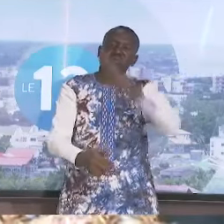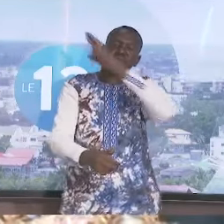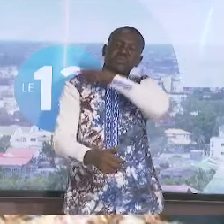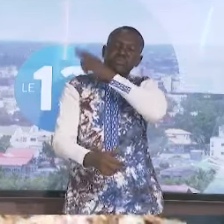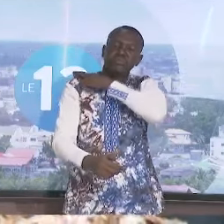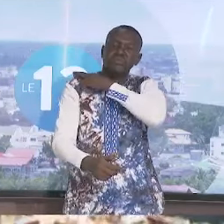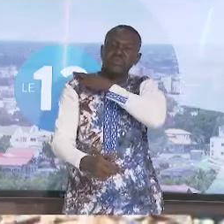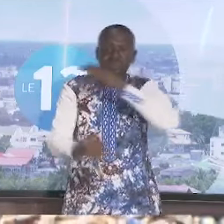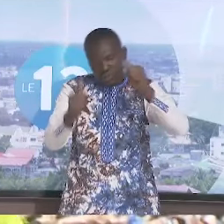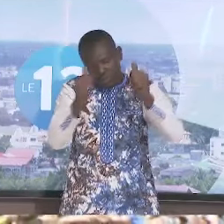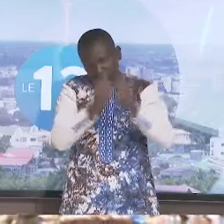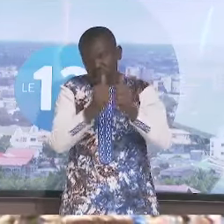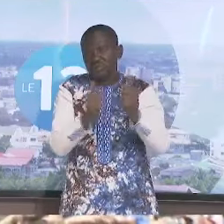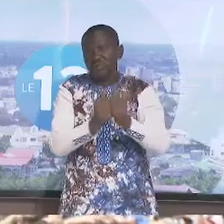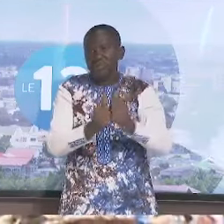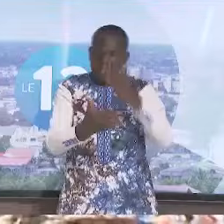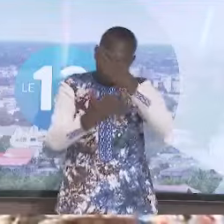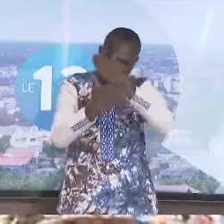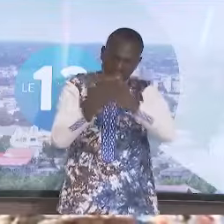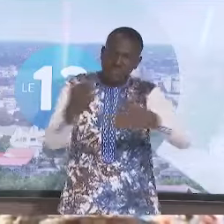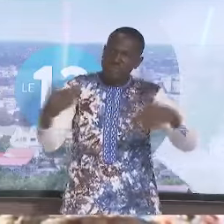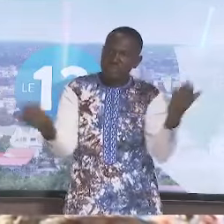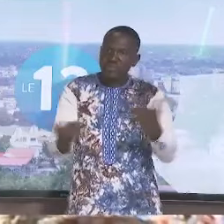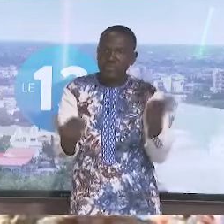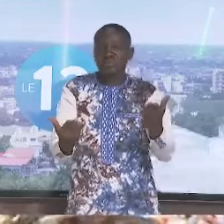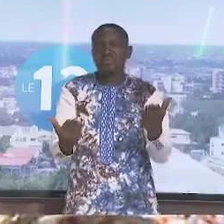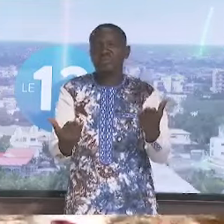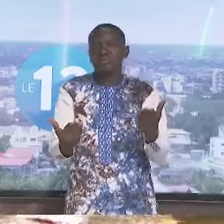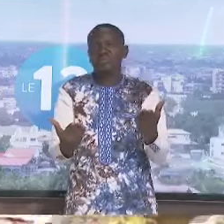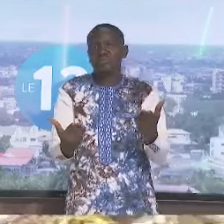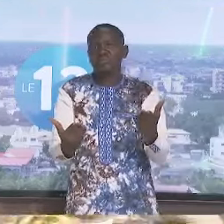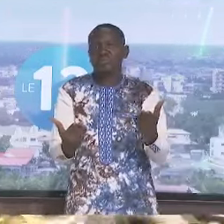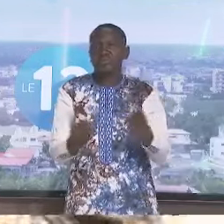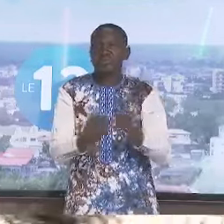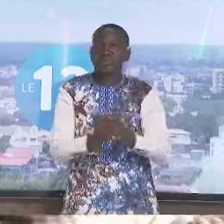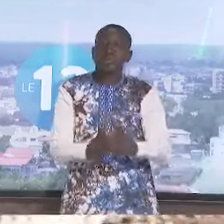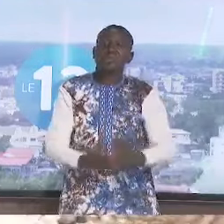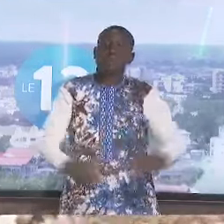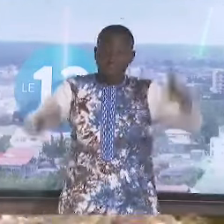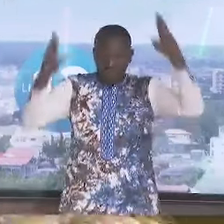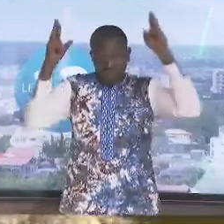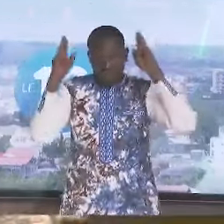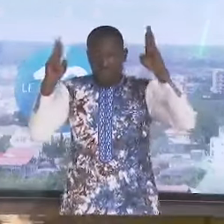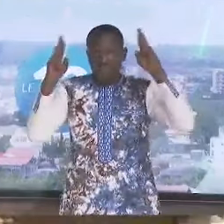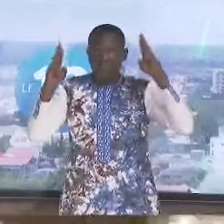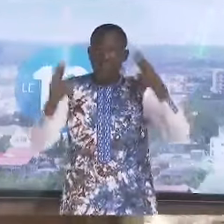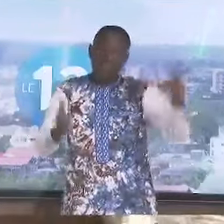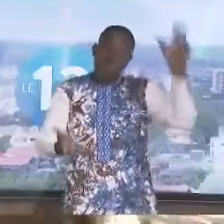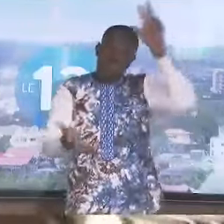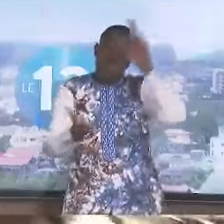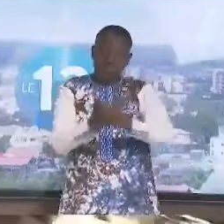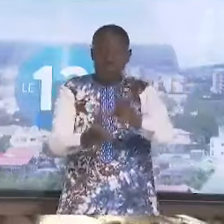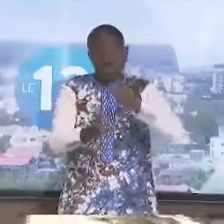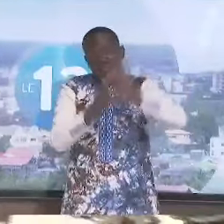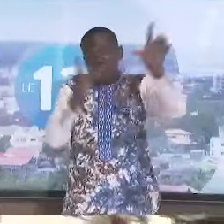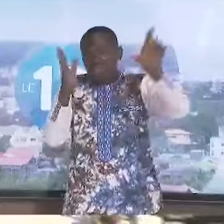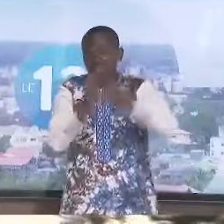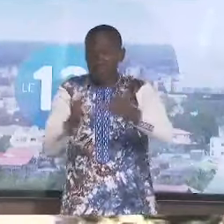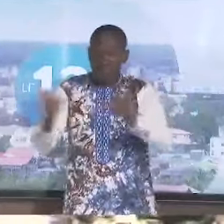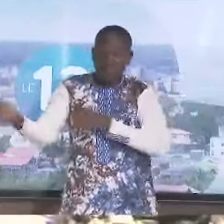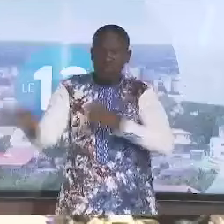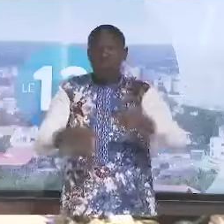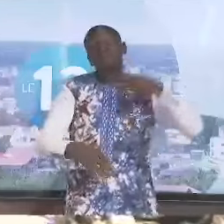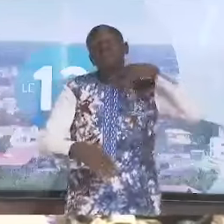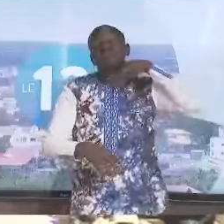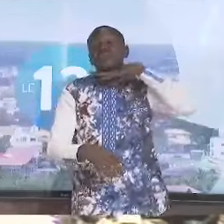avec. Voilà, c'est à partir de là, donc ça ne nous concerne pas. Une résiliation du contrat entre l'opérateur chargé de l'évacuation des